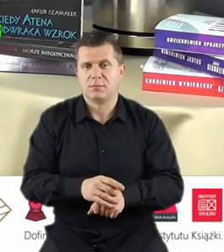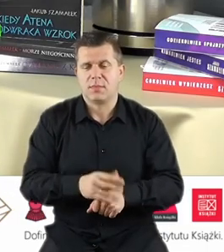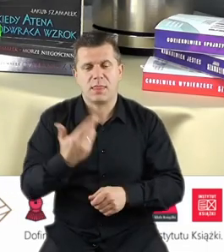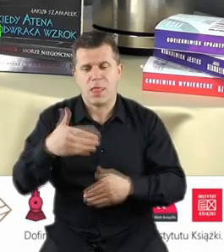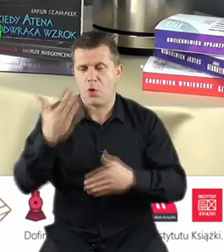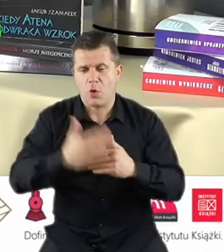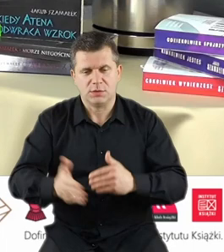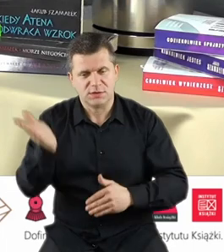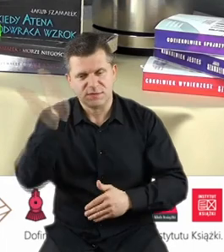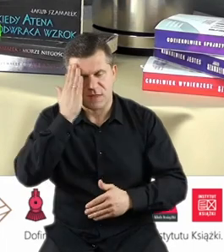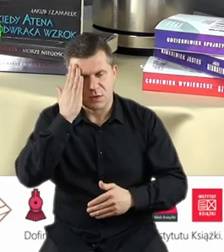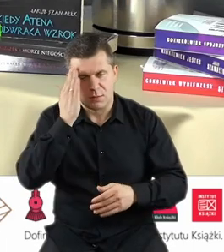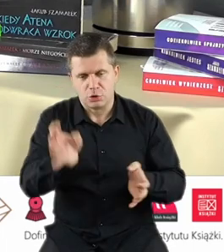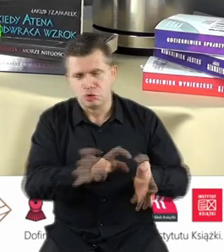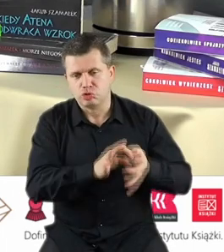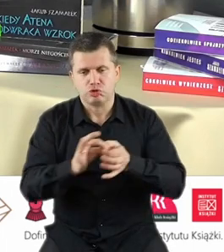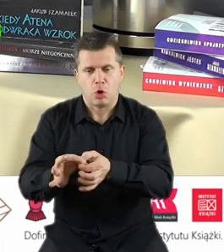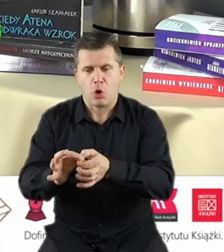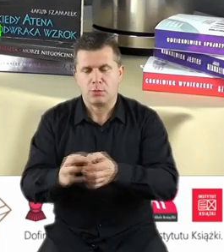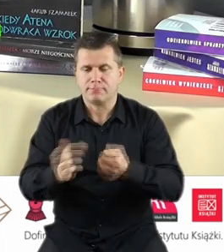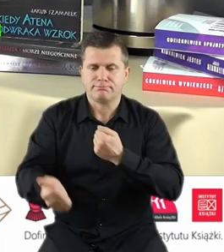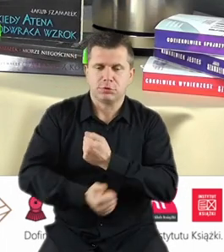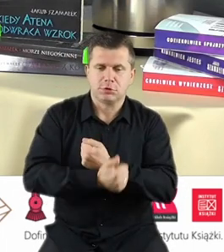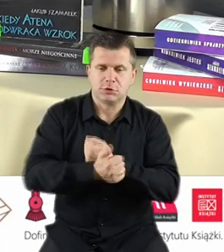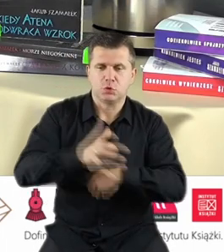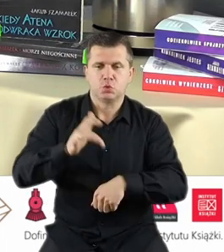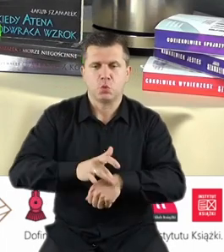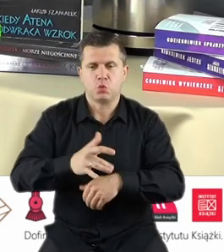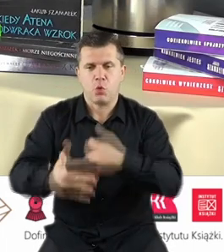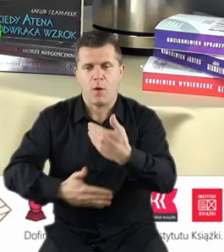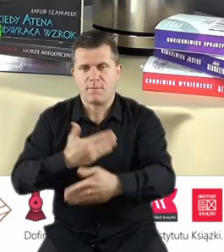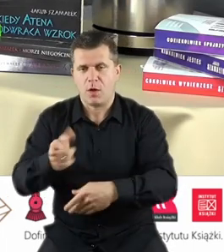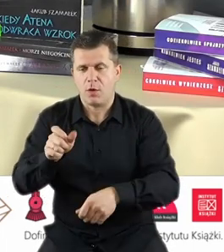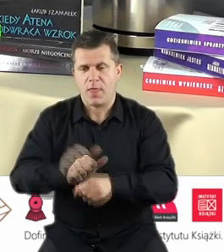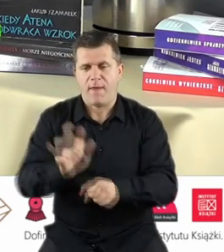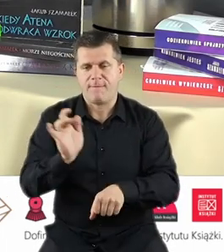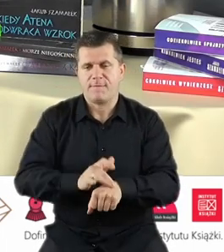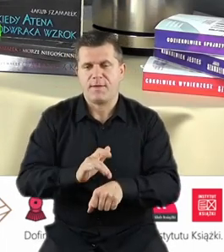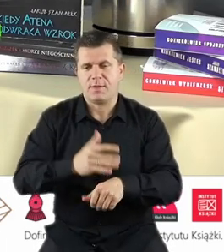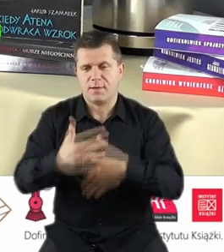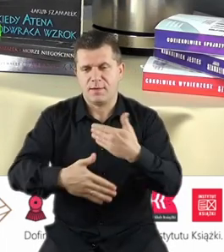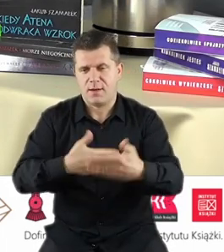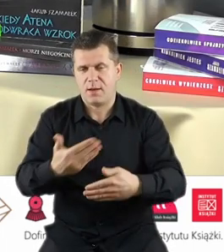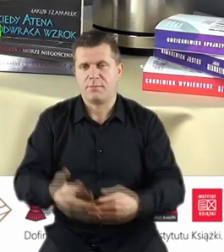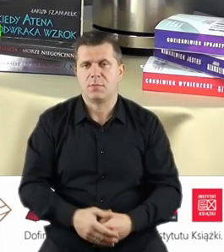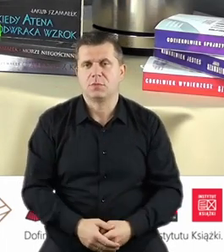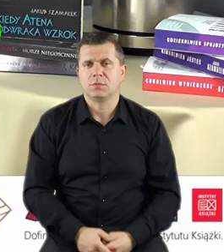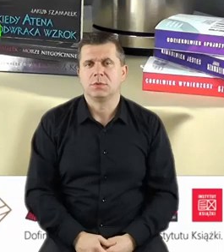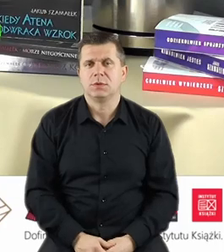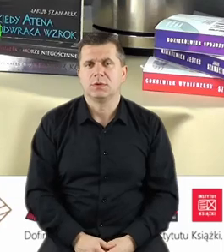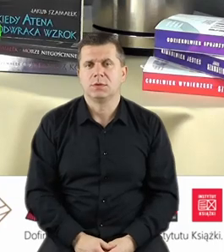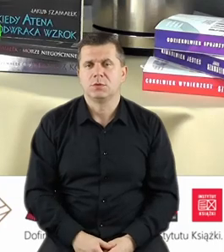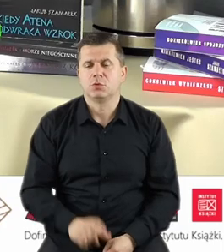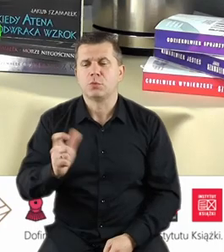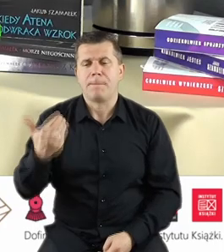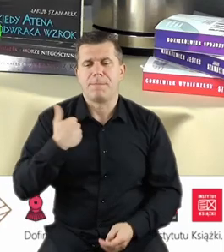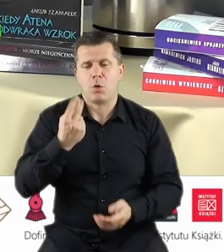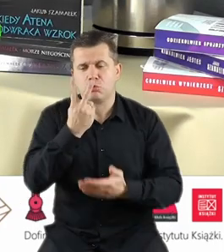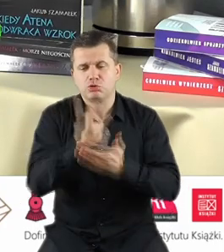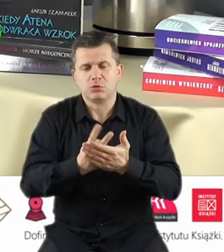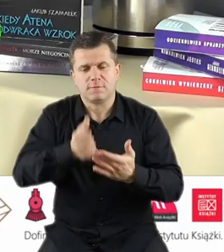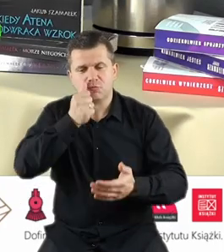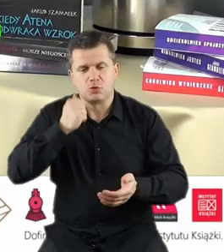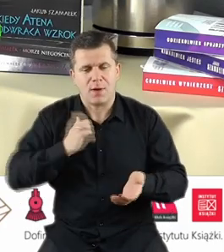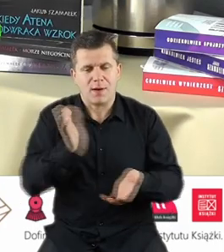uświadomionego ciągu przyczynowo-skutkowego, który jest wynikiem tego, co czytaliśmy wczoraj w gazecie, a co